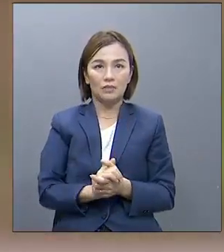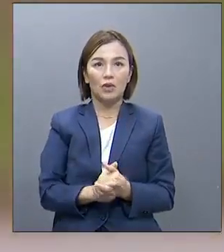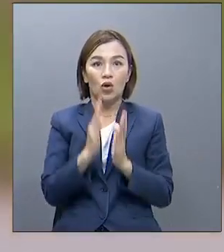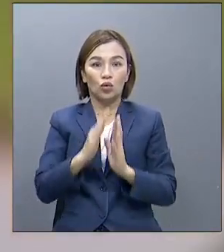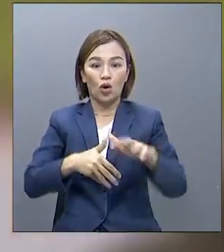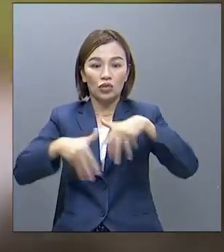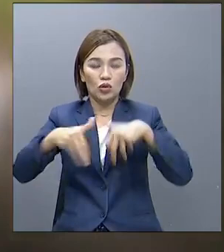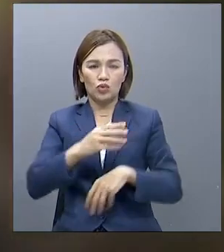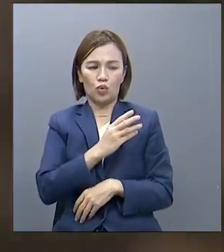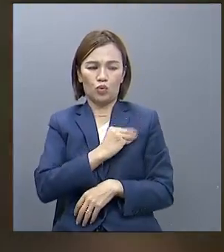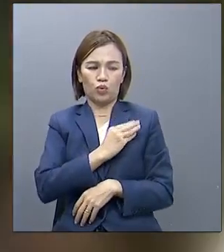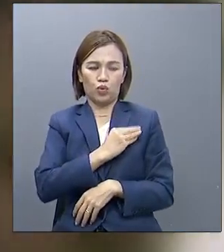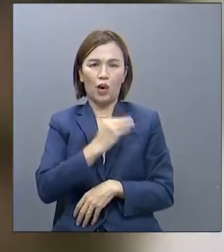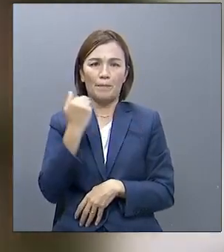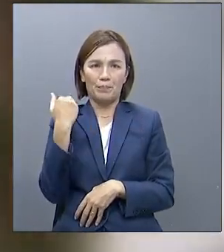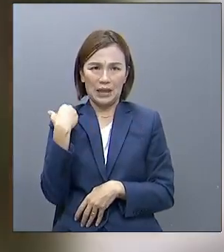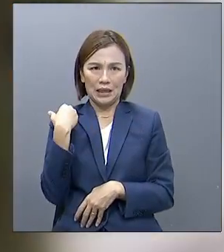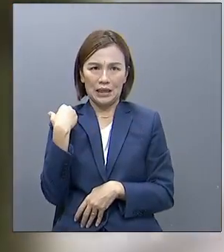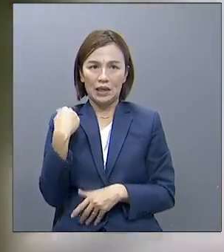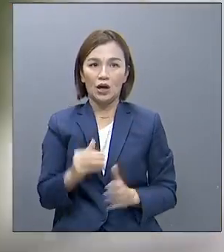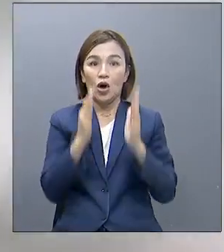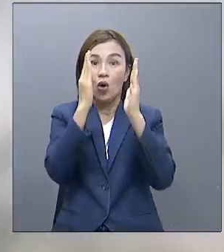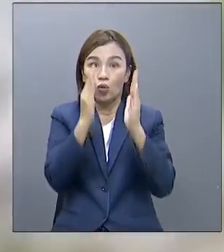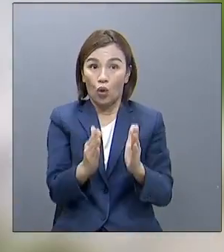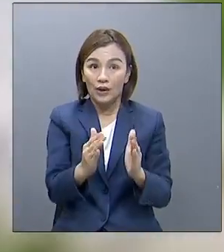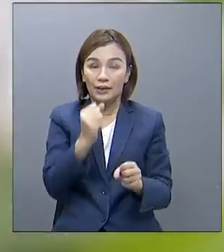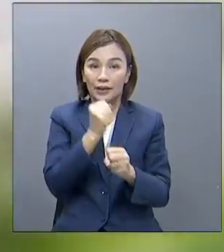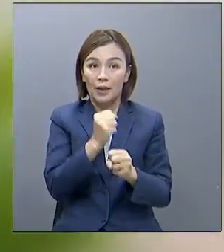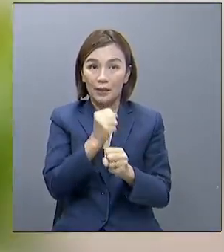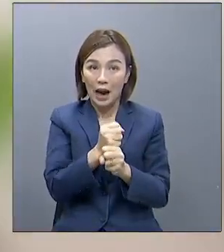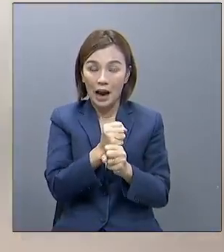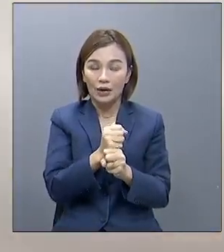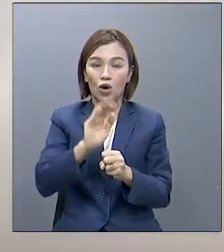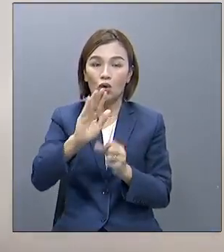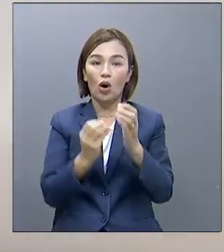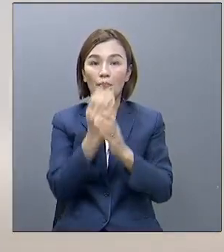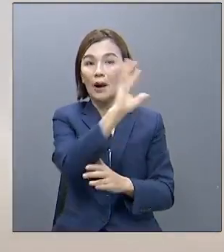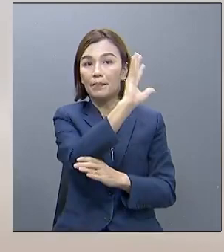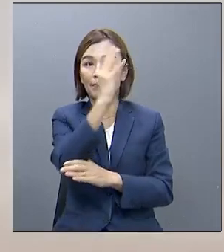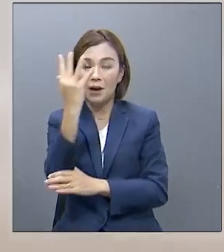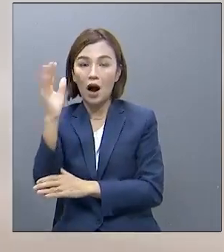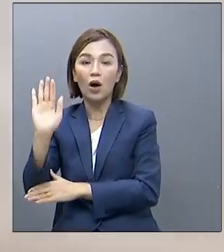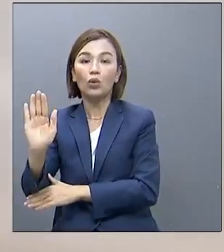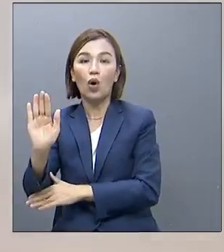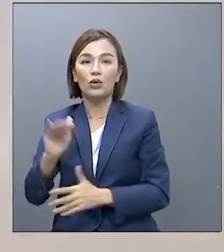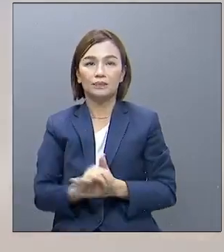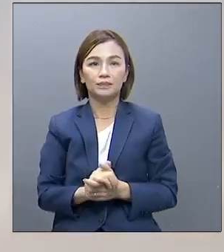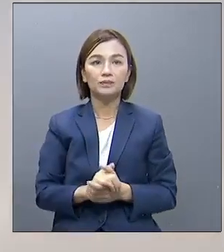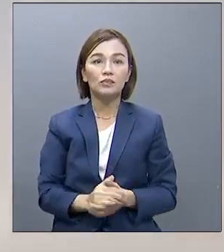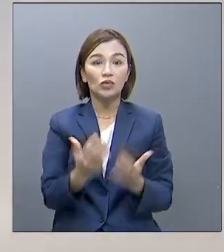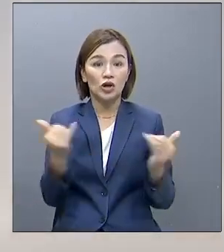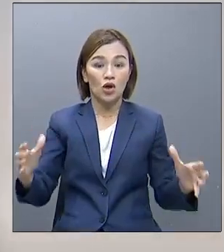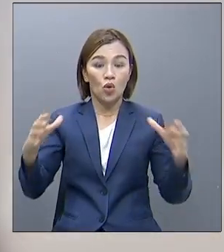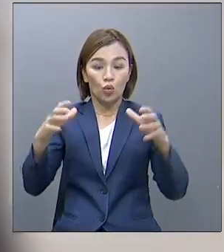เรื่องนี้ค่ะคุณวิวัฒน์เล็กวงเจ้าหน้าที่ชุดเคลื่อนที่เร็วและเจ้าหน้าที่อุทยานแห่งชาติน้ำตกคลองแก้วบอกว่าตอนนี้เนี่ยนะชุดเฝ้า